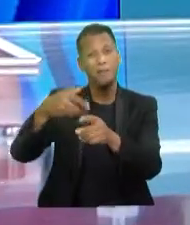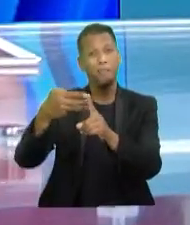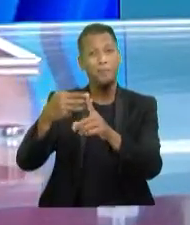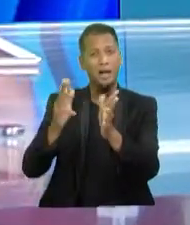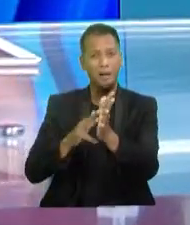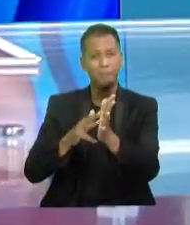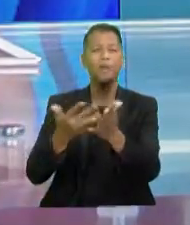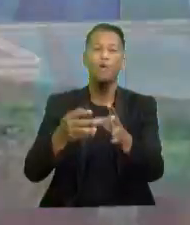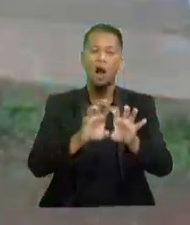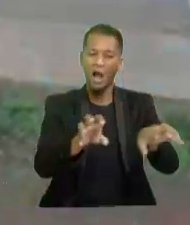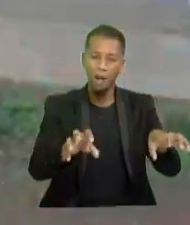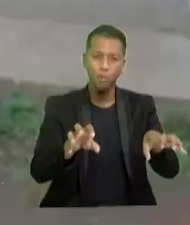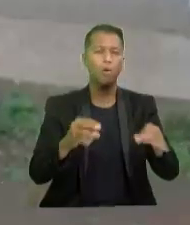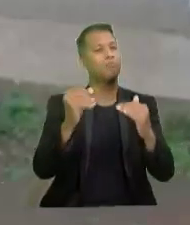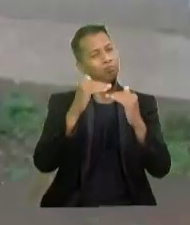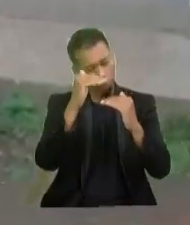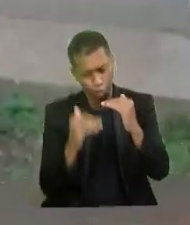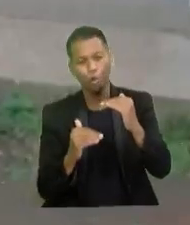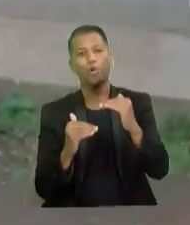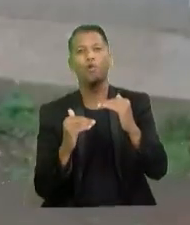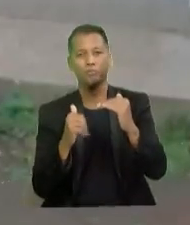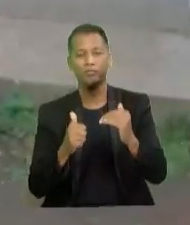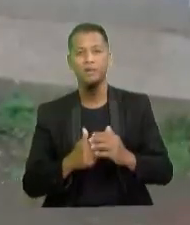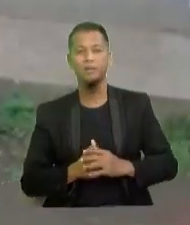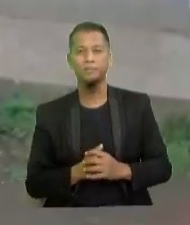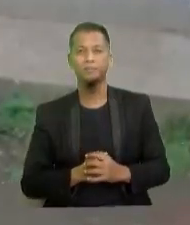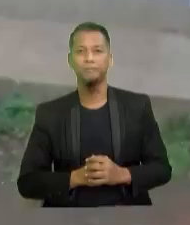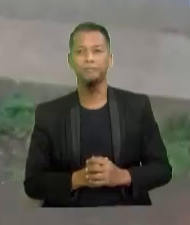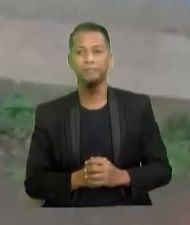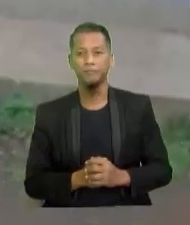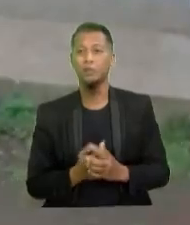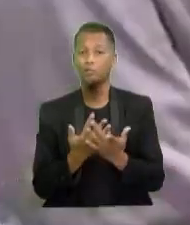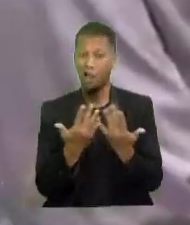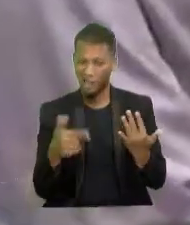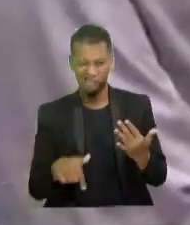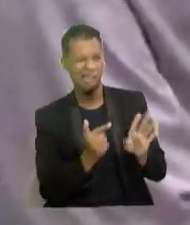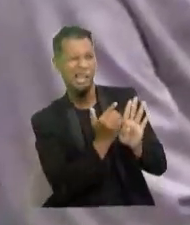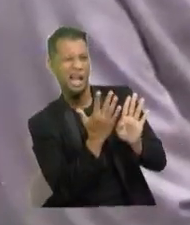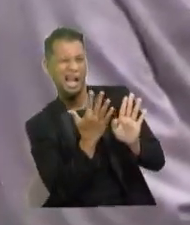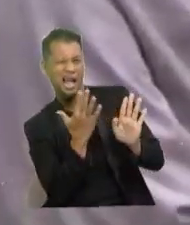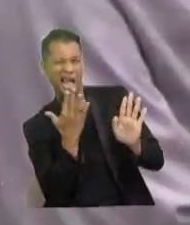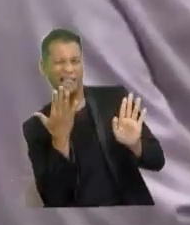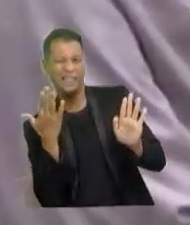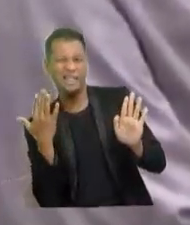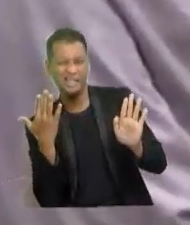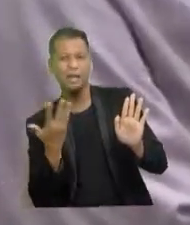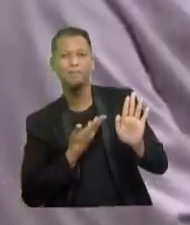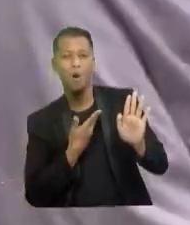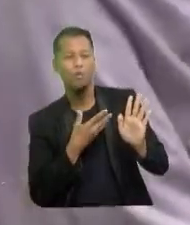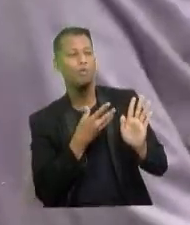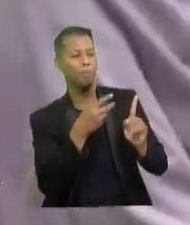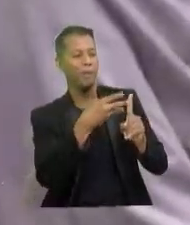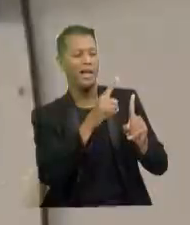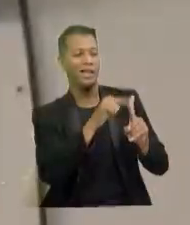stabil. Ratusan warga mengantri demi mendapatkan BLT subsidi BBM dan BLT sembako sebesar Rp500.000